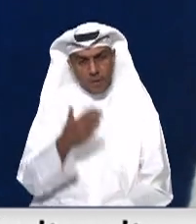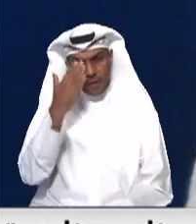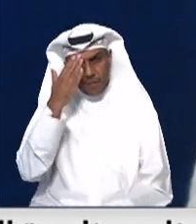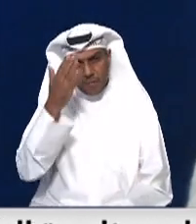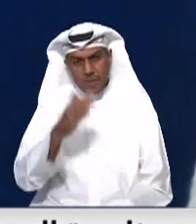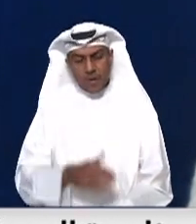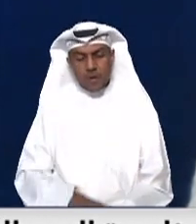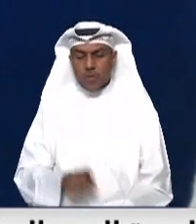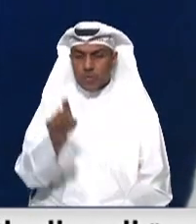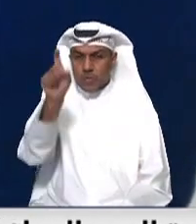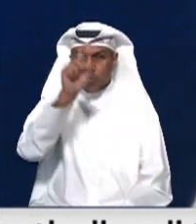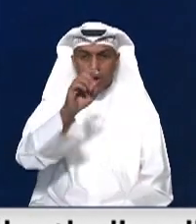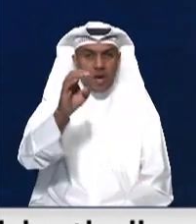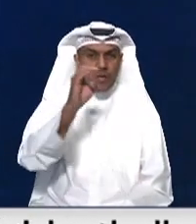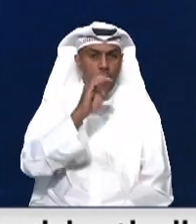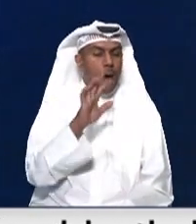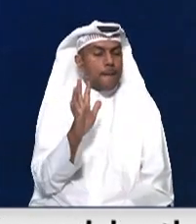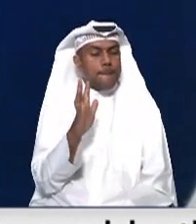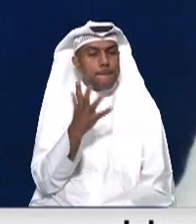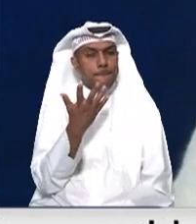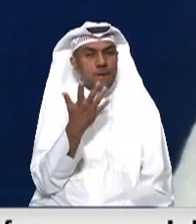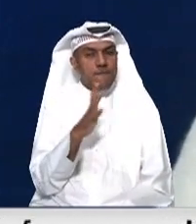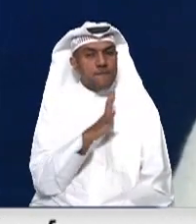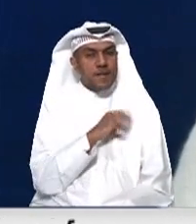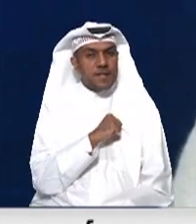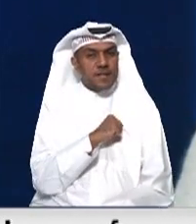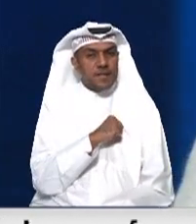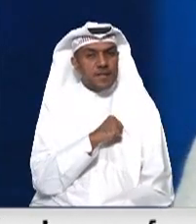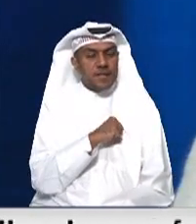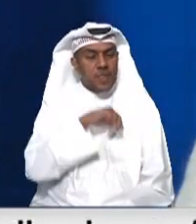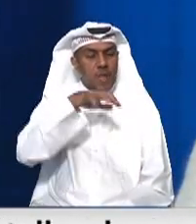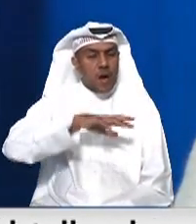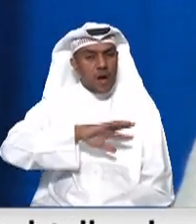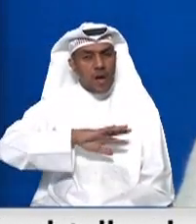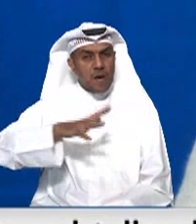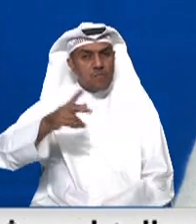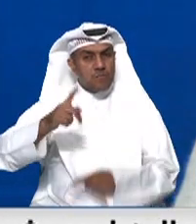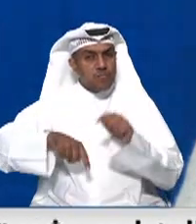لديك في الضفة الغربية وخاصة في مدينة جنين؟